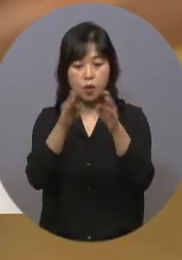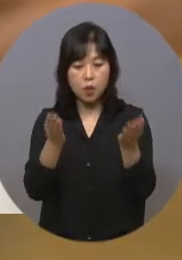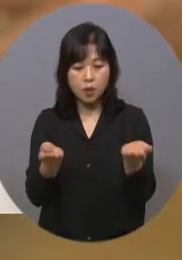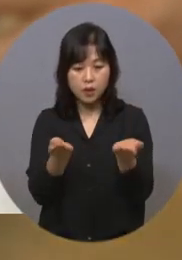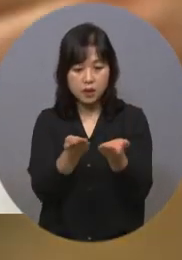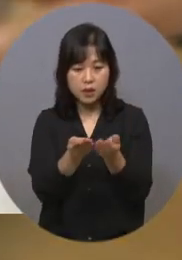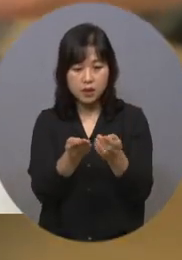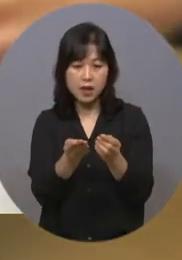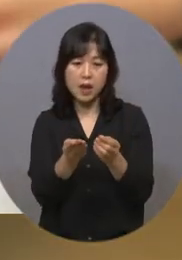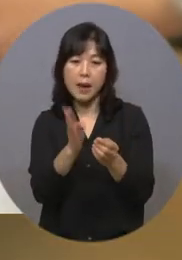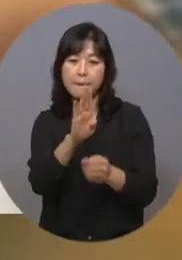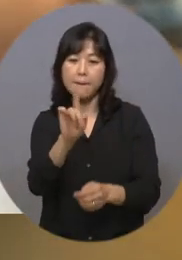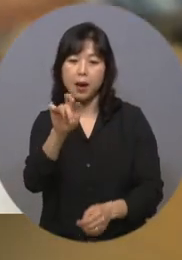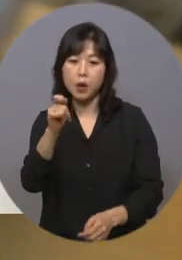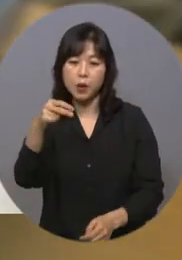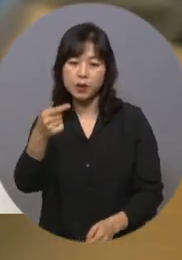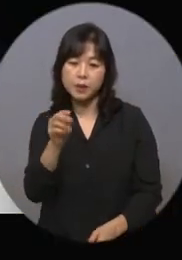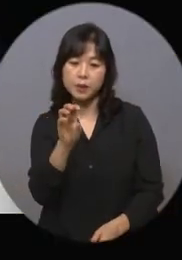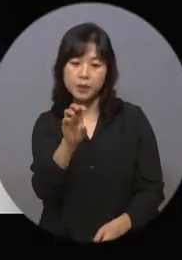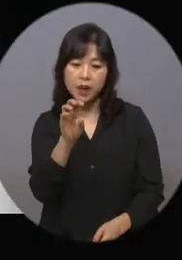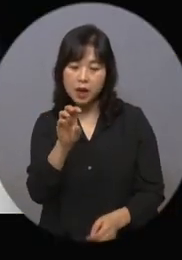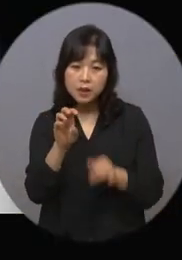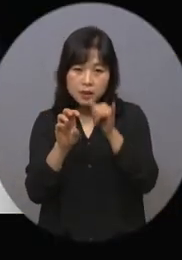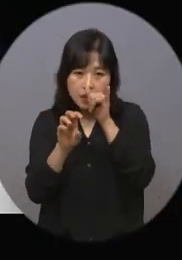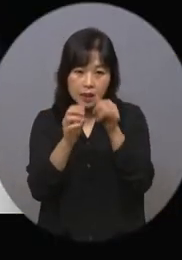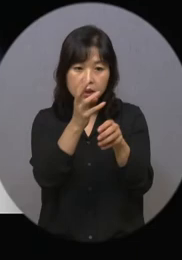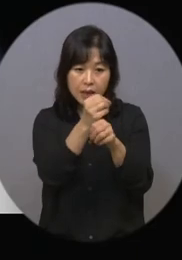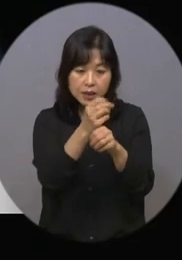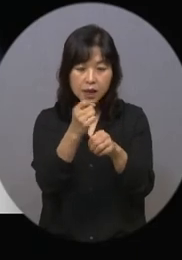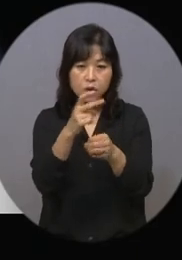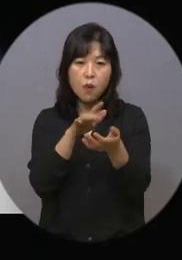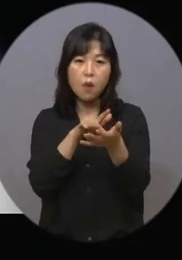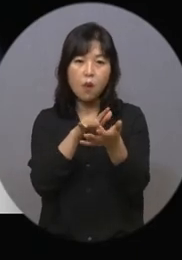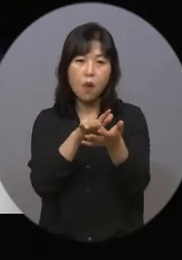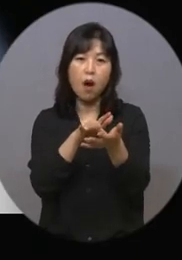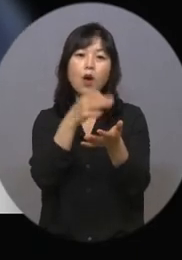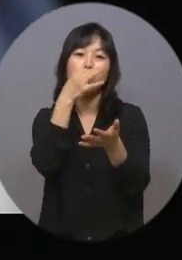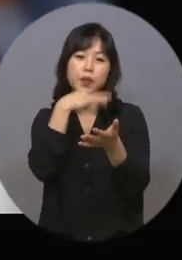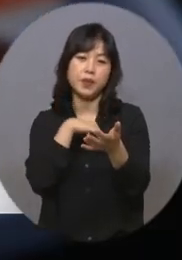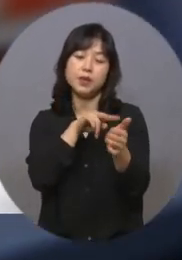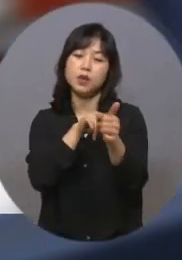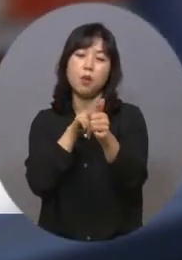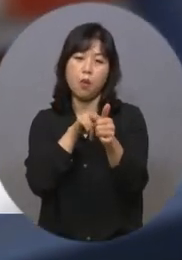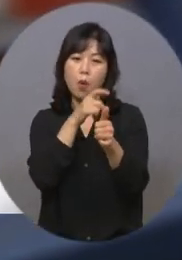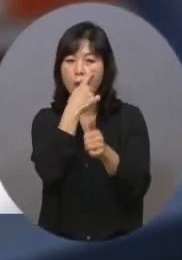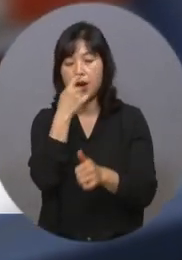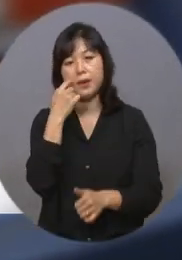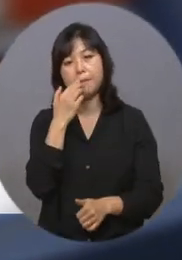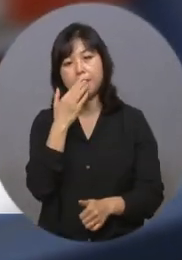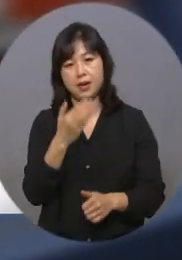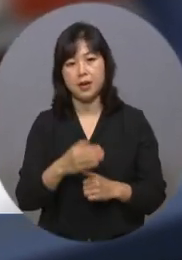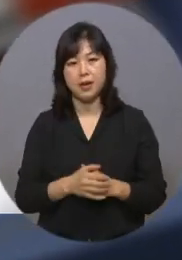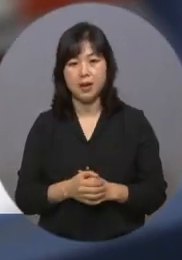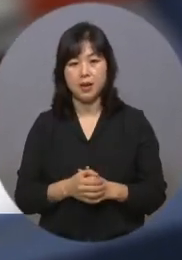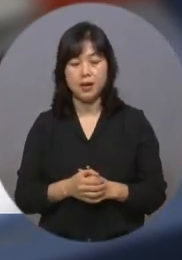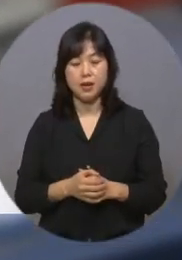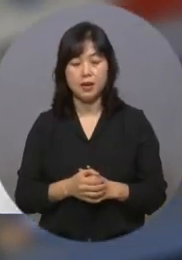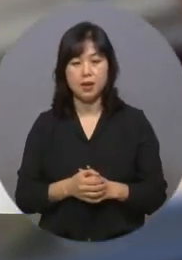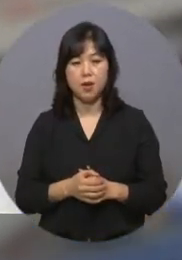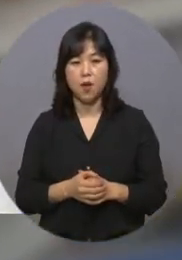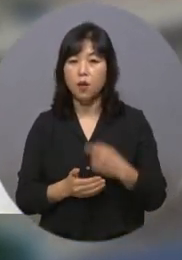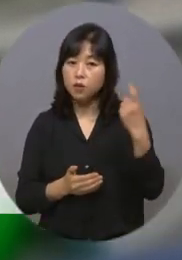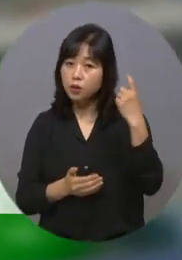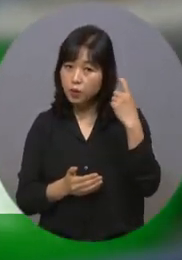바코드를 인식하면 유효기간과 의약품 정보 등을 쉽게 확인할 수 있습니다. 또한 음성 검색 기능을 활용해